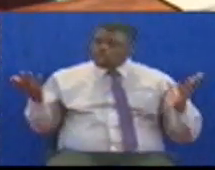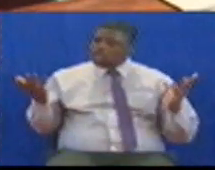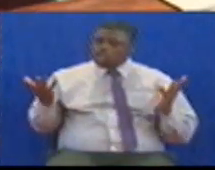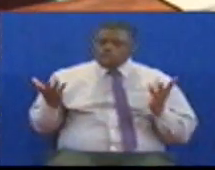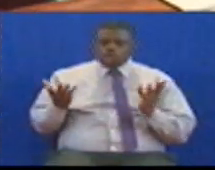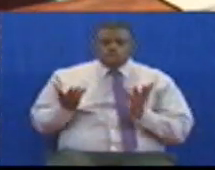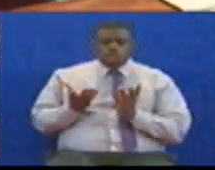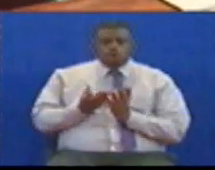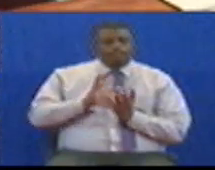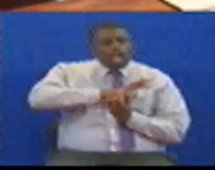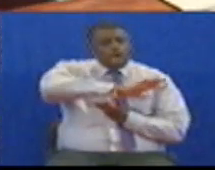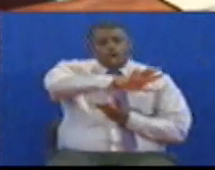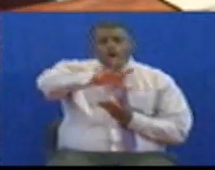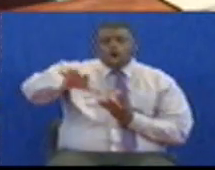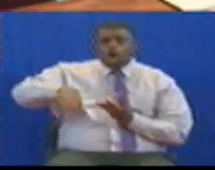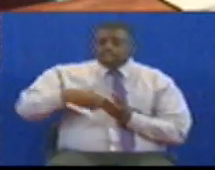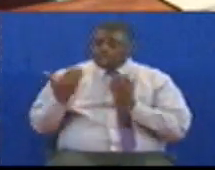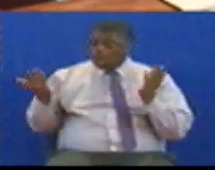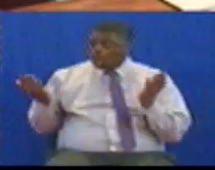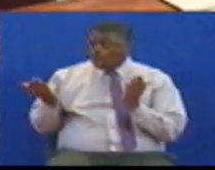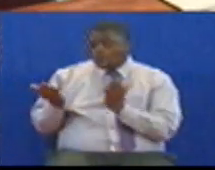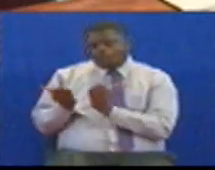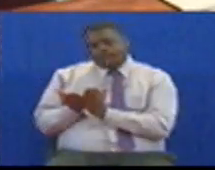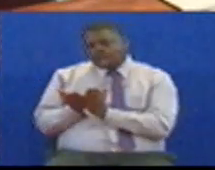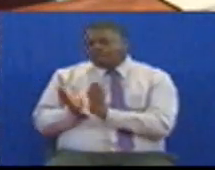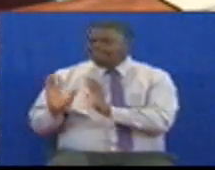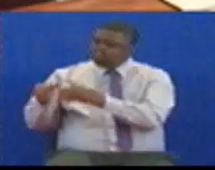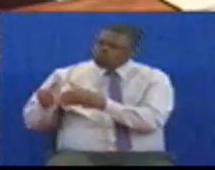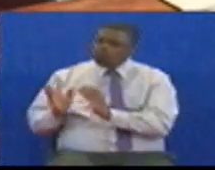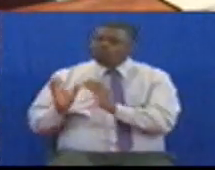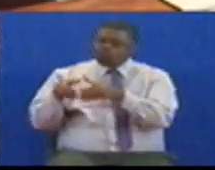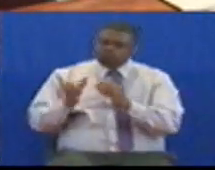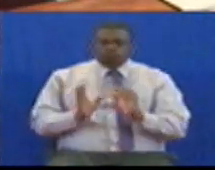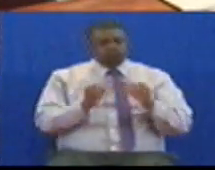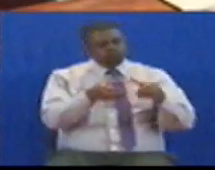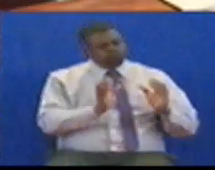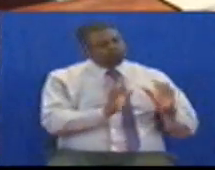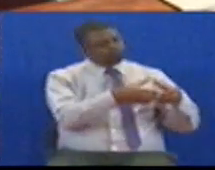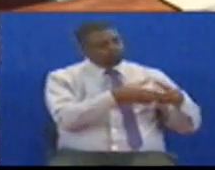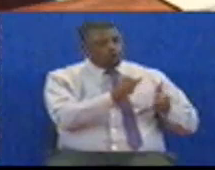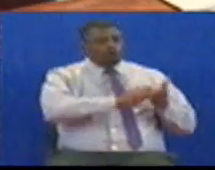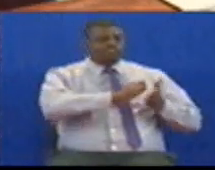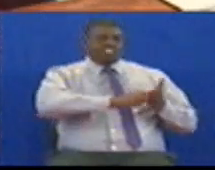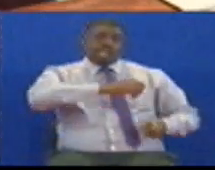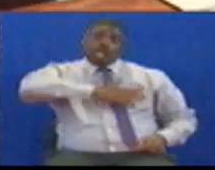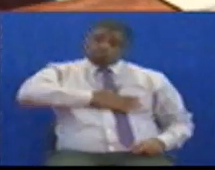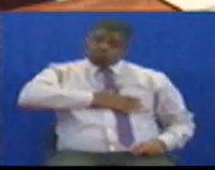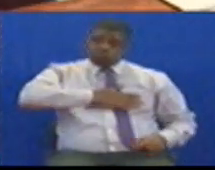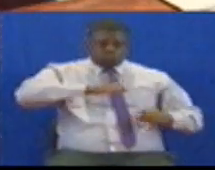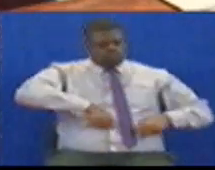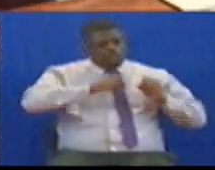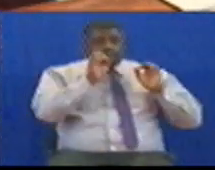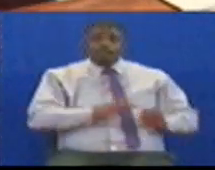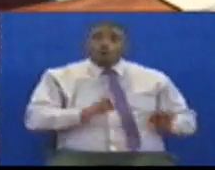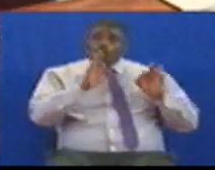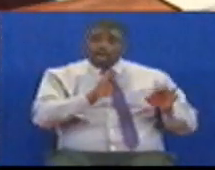bajeti ninayoomba kwa mafungu yote yaliyo chini ya ofisi ya Rais Management ya Utumishi wa Umma na